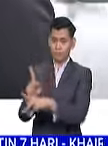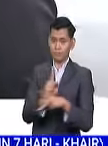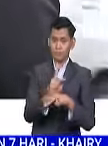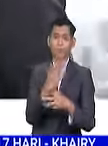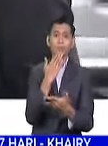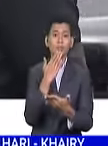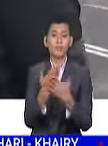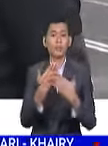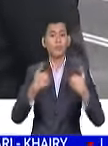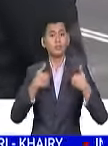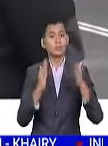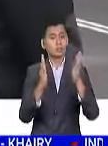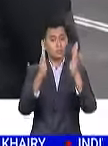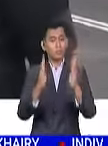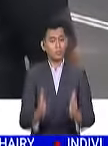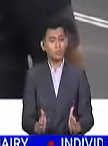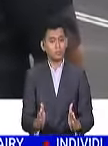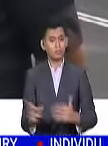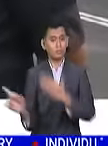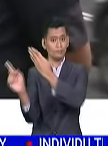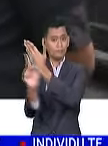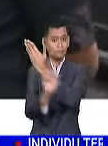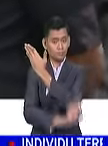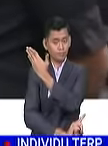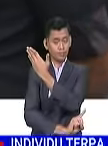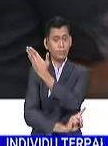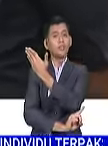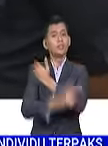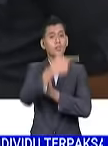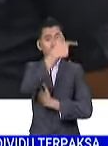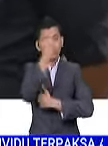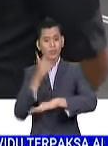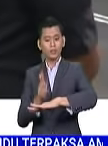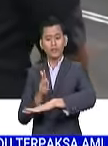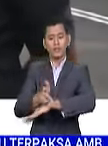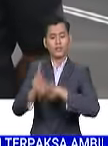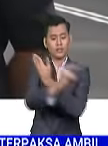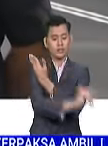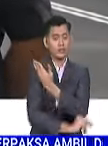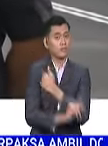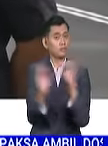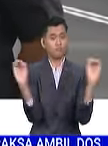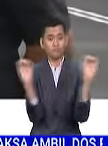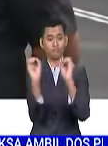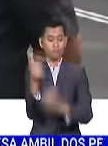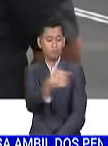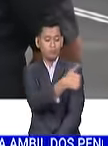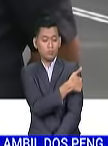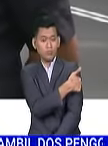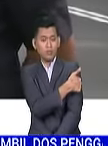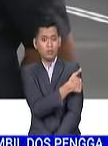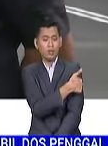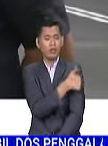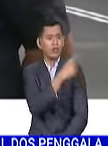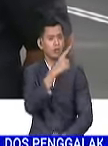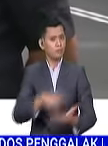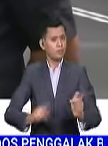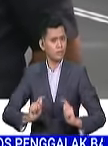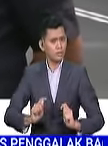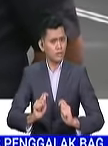terdapat individu yang dikenakan kompaun akibat merentas negeri tanpa lengkap dua dos vaksin dan apa tindakan PDRM